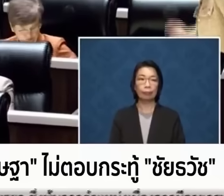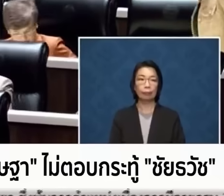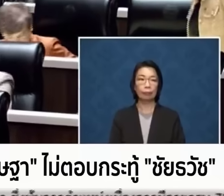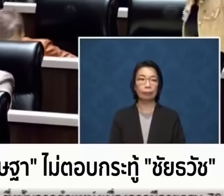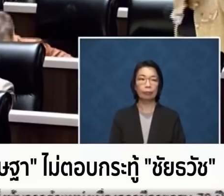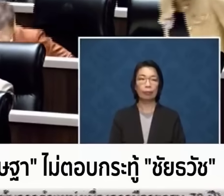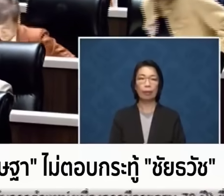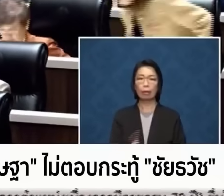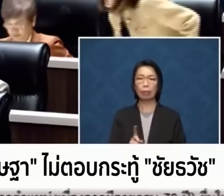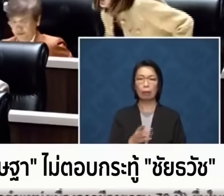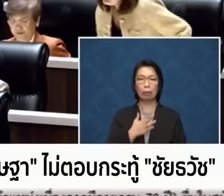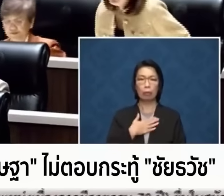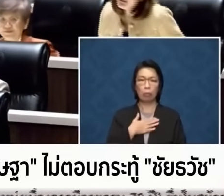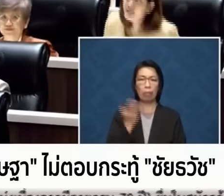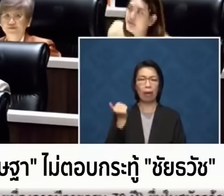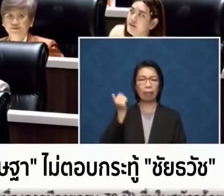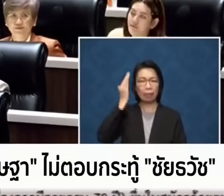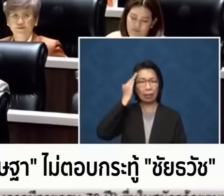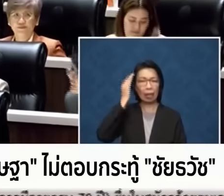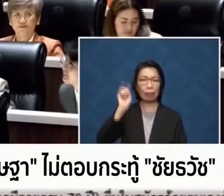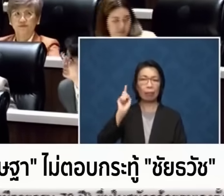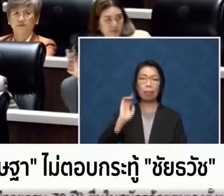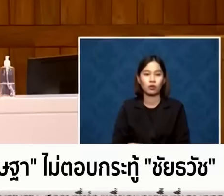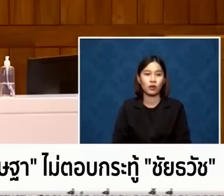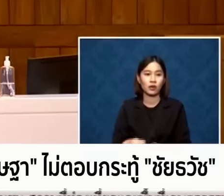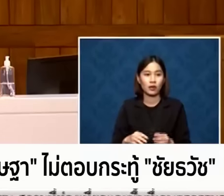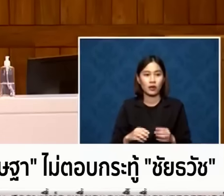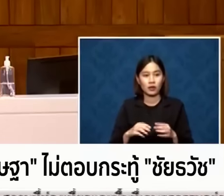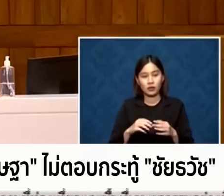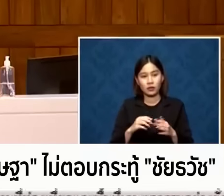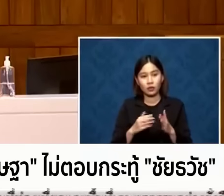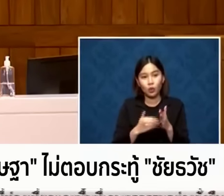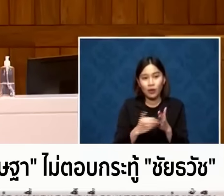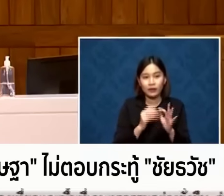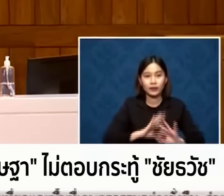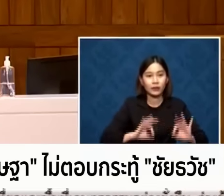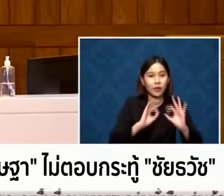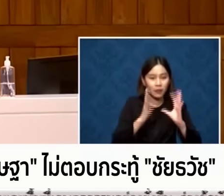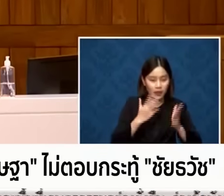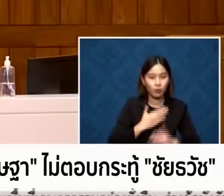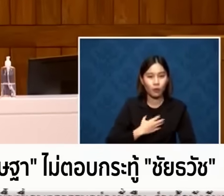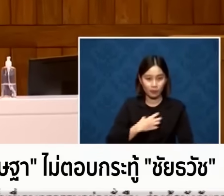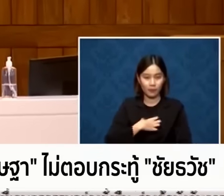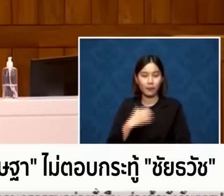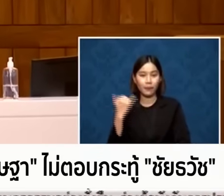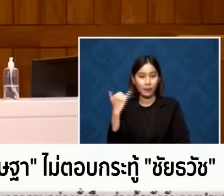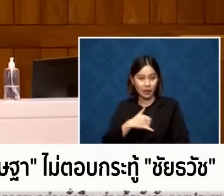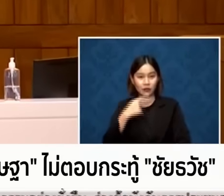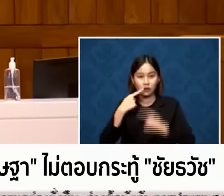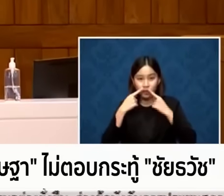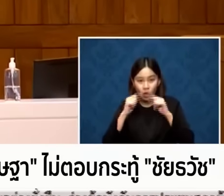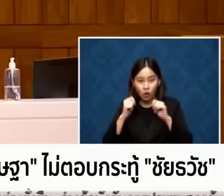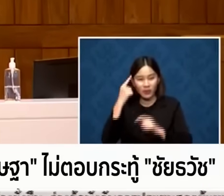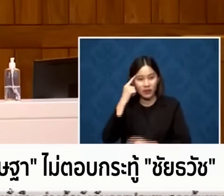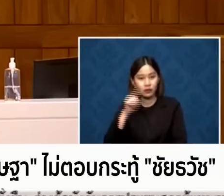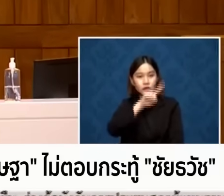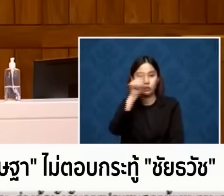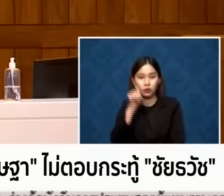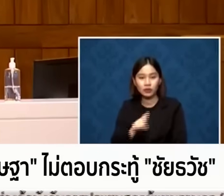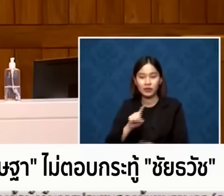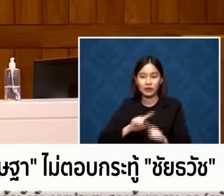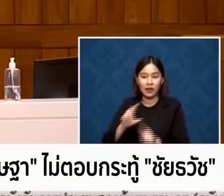กระทู้ถามสด 2กระทู้จาก 3กระทู้ที่ไม่ตอบคือไม่ตอบกระทู้ของคุณชัยธวัฒน์